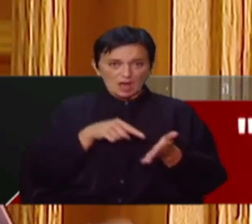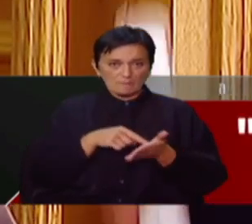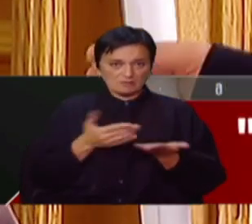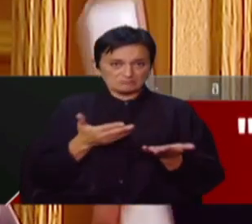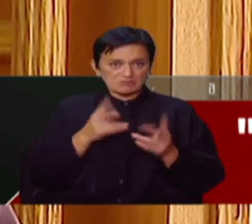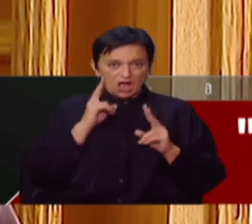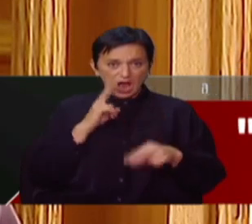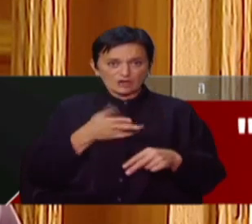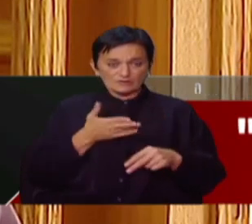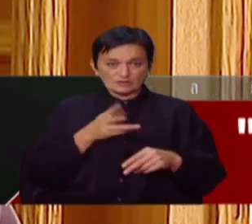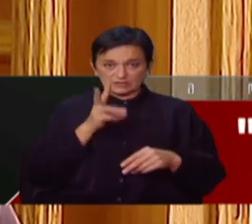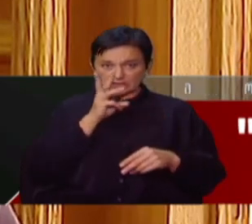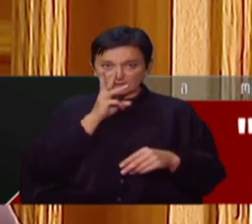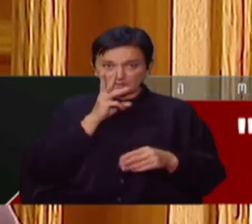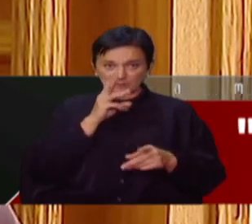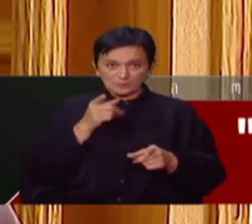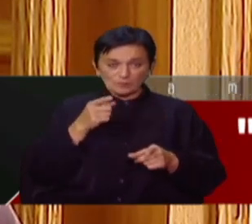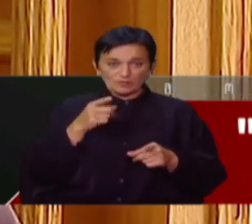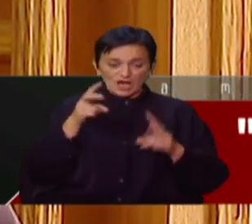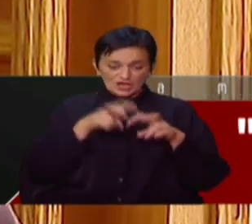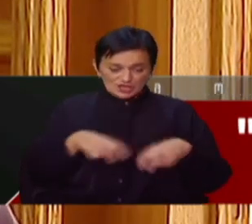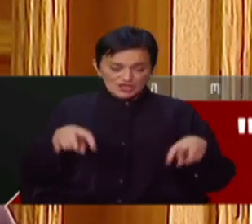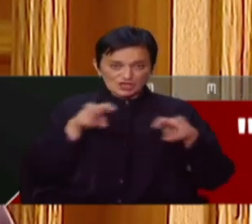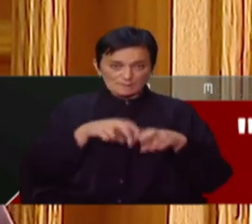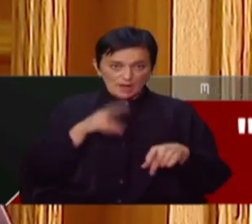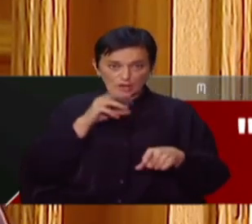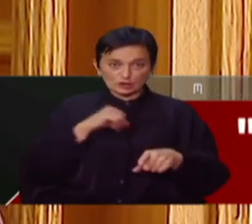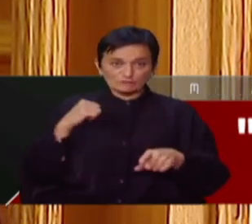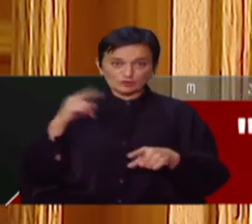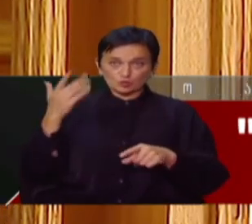რა ვიცი, მე აგერ ხელფასზე ამარ ადამიანს მიკვლევენ წარამარა და თვითონ